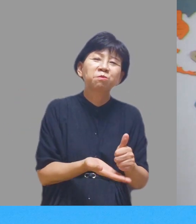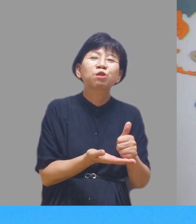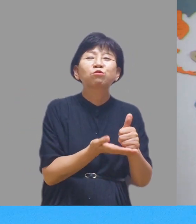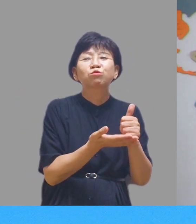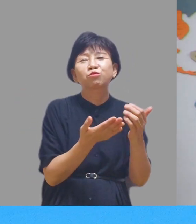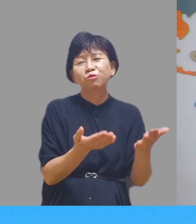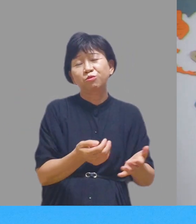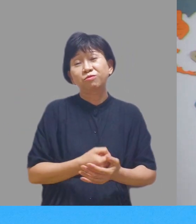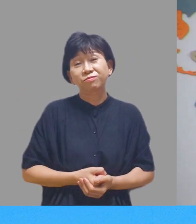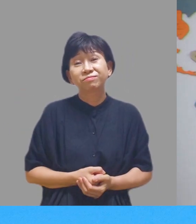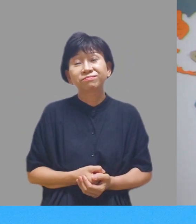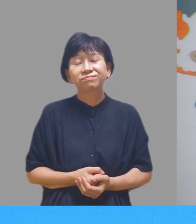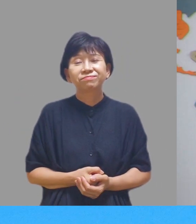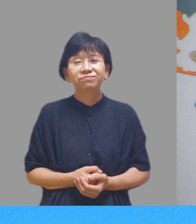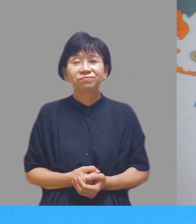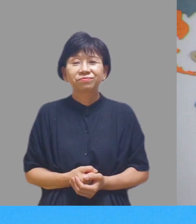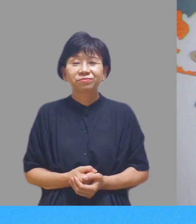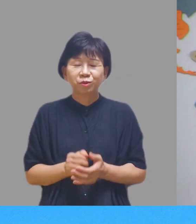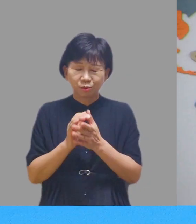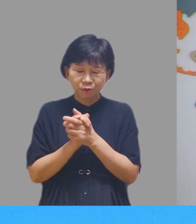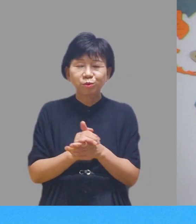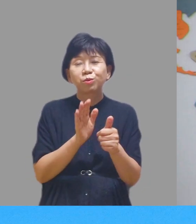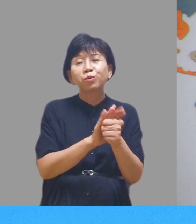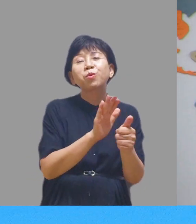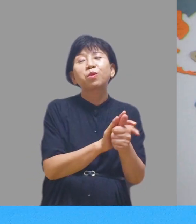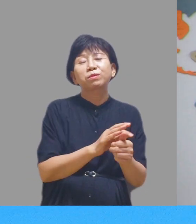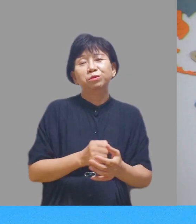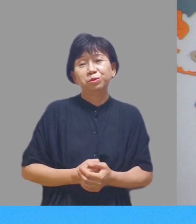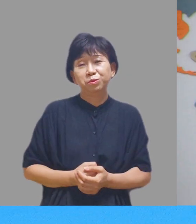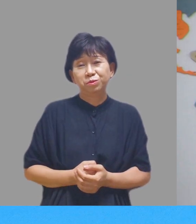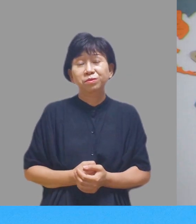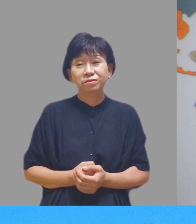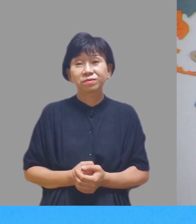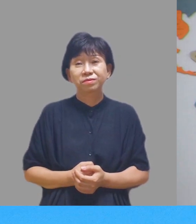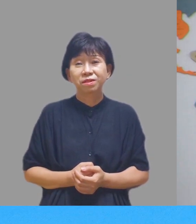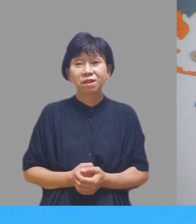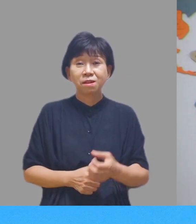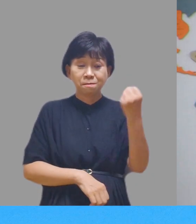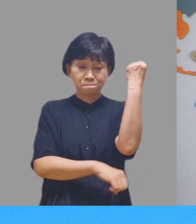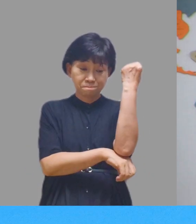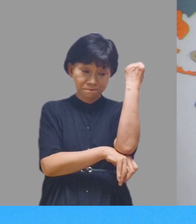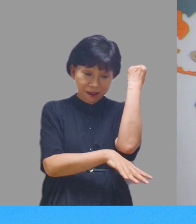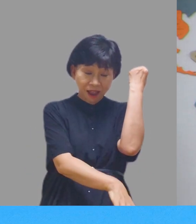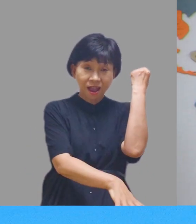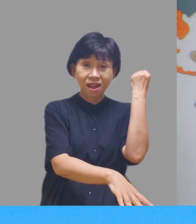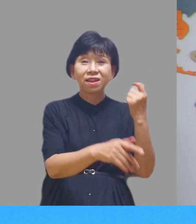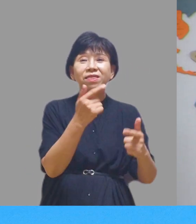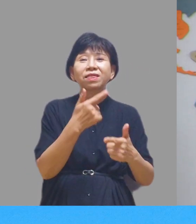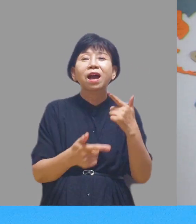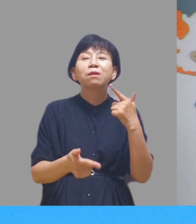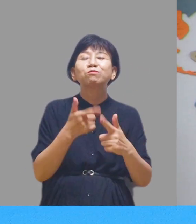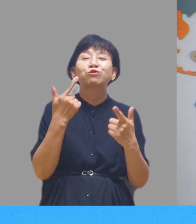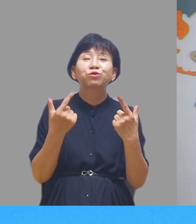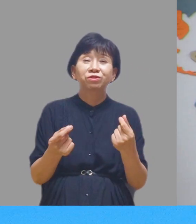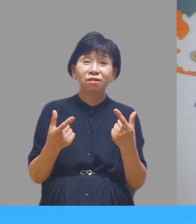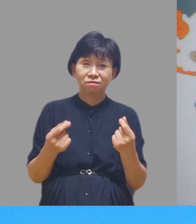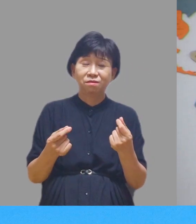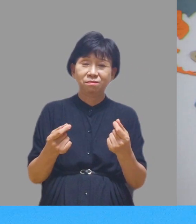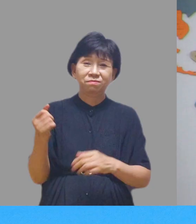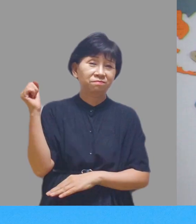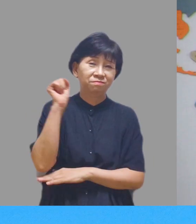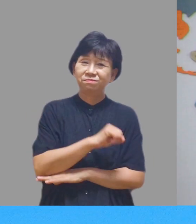거죠. 아무리 거센 폭풍이 몰아쳐도요, 뿌리 깊은 나무는 쓰러지지 않습니다. 여러분, 우리의 신앙도